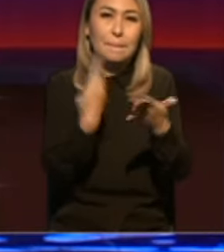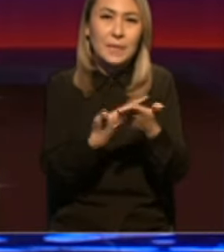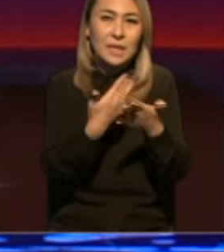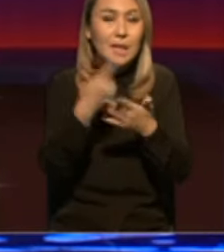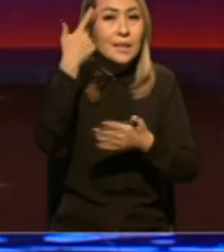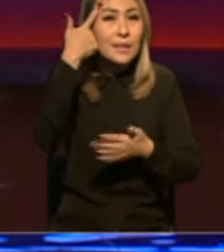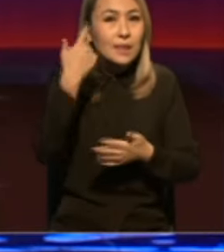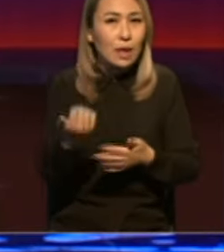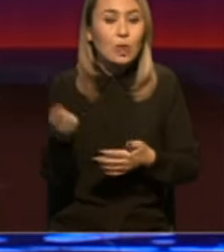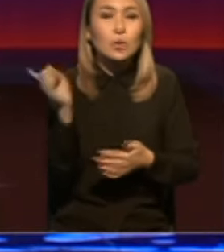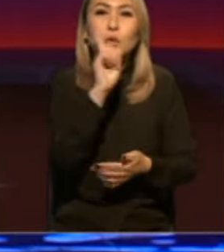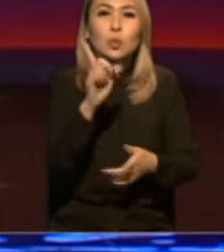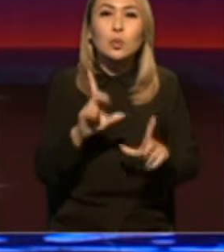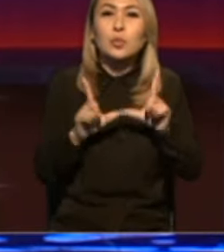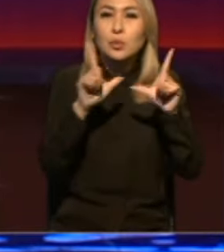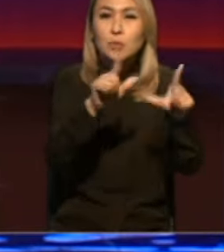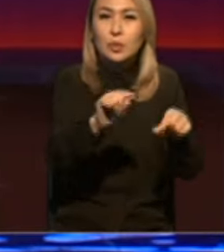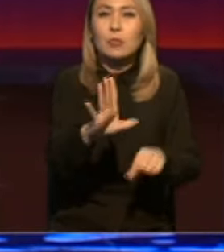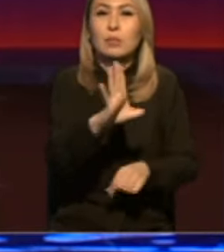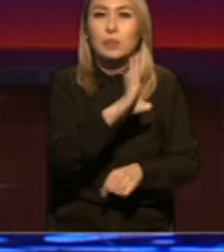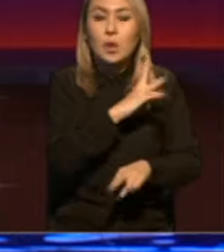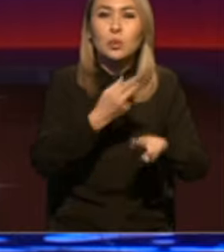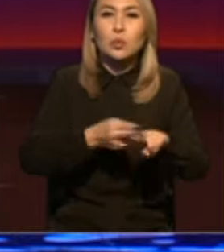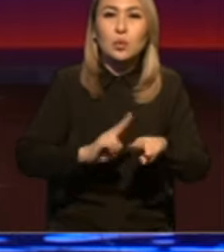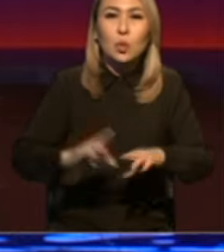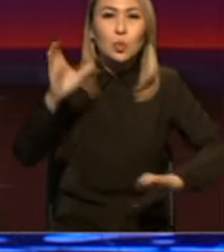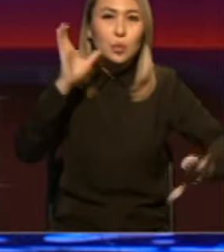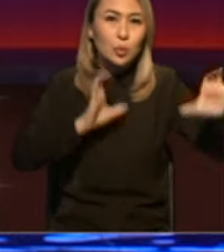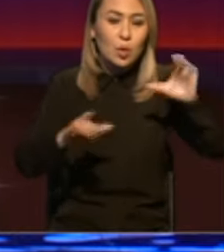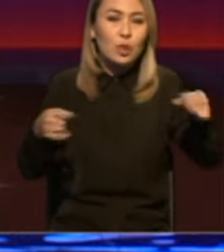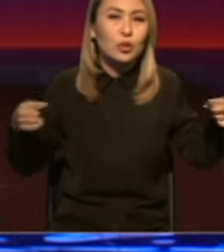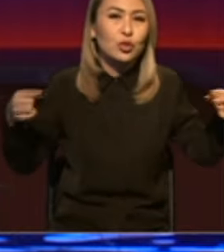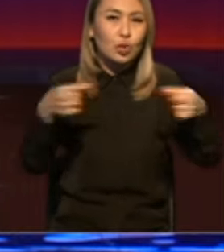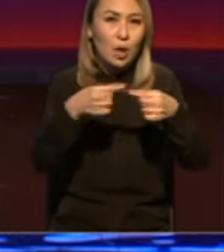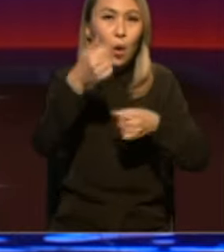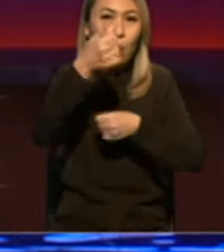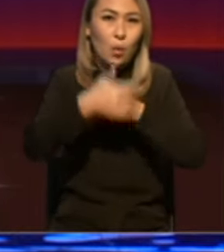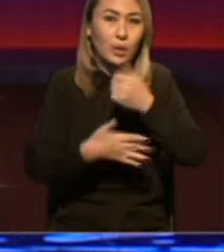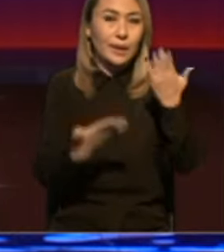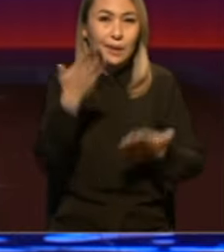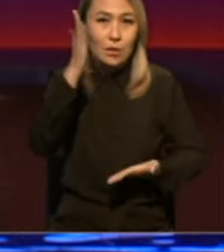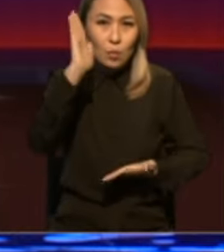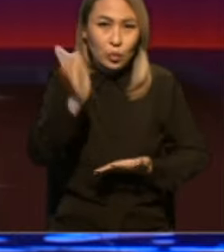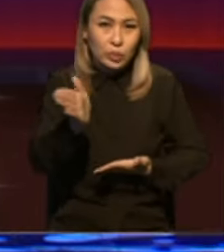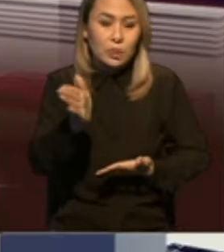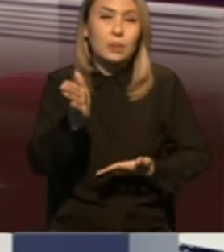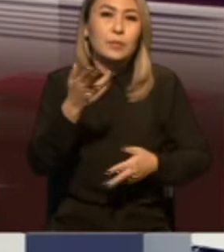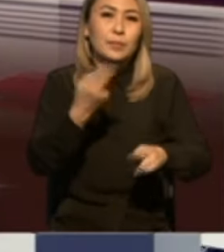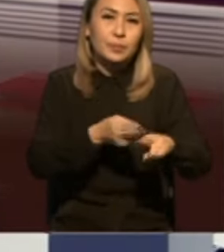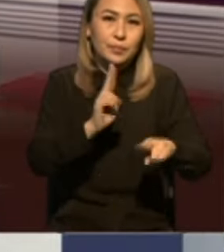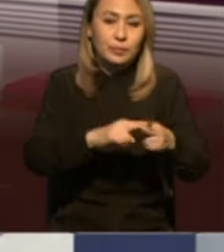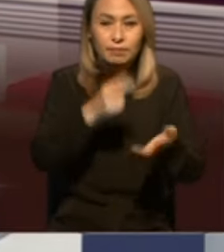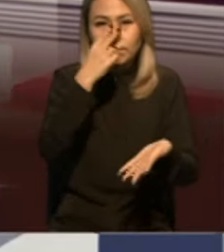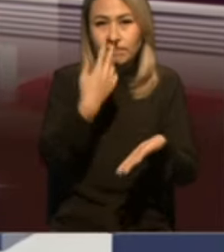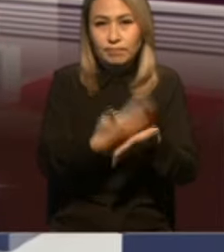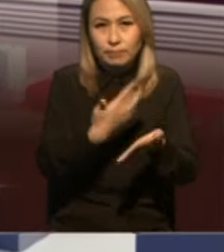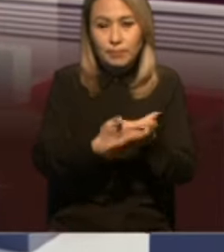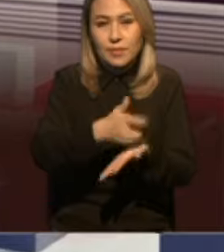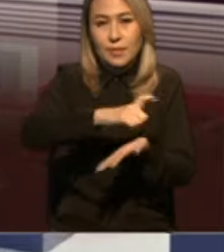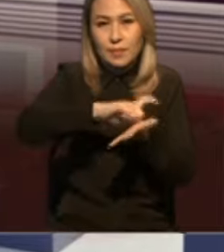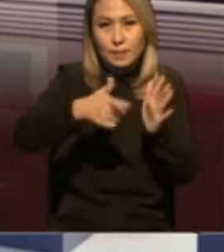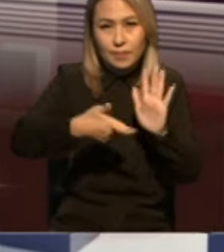біледі, ол жаққа барды. Сондықтан студенттерге осы нақты осы орталықтар болса, олар сол жерде осыны көрсетеді, кабинеттер